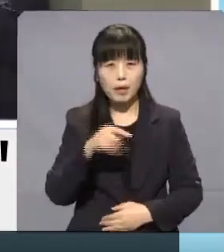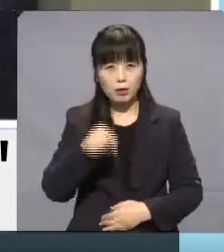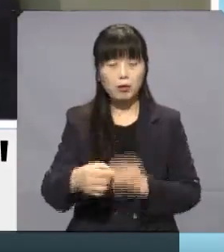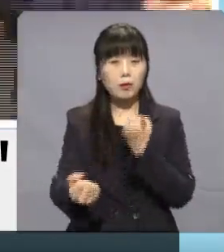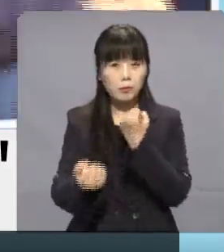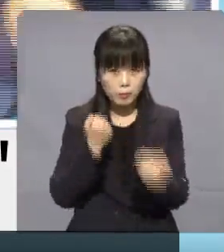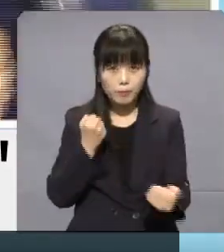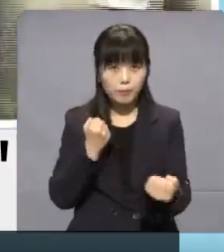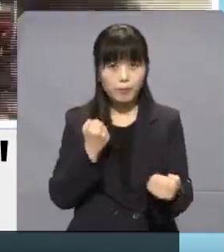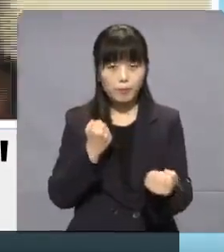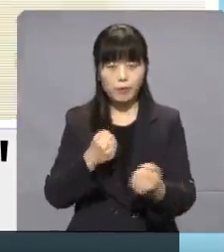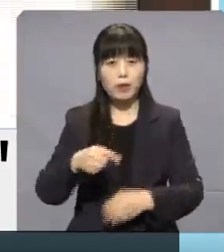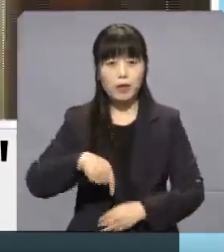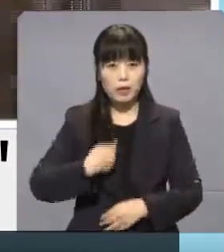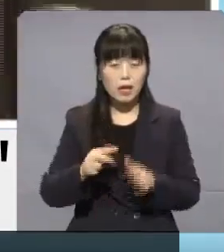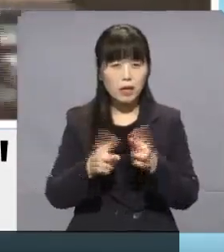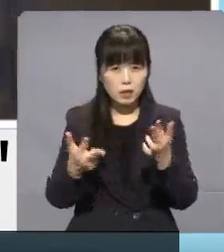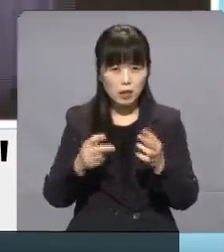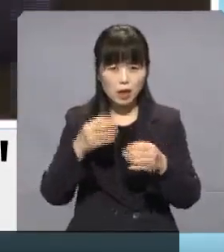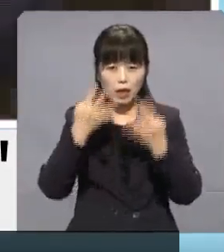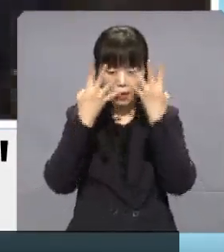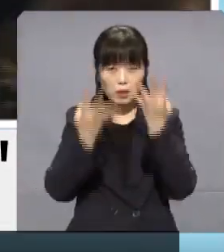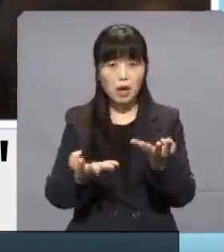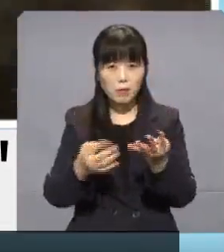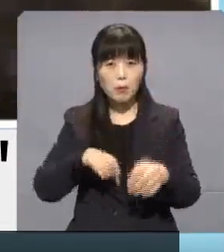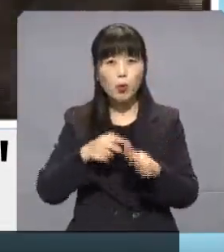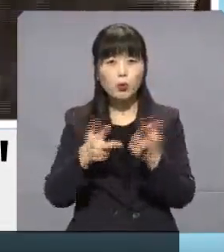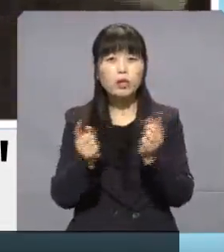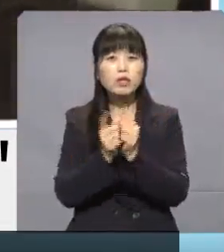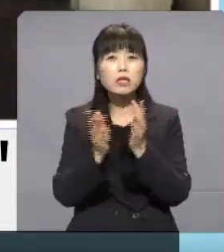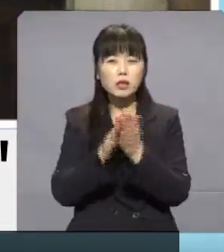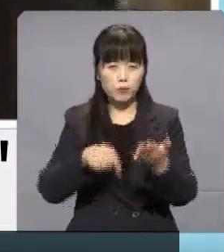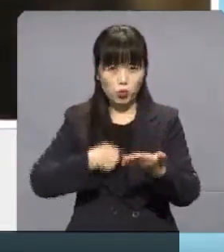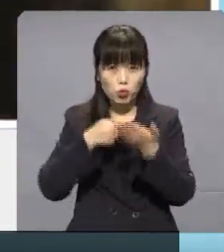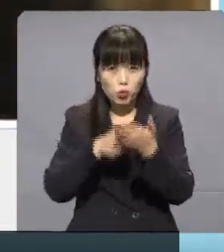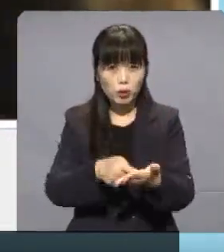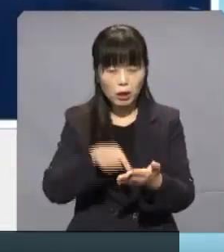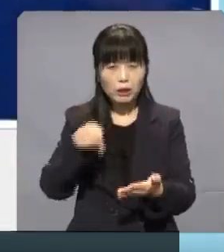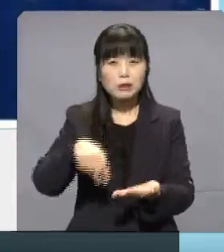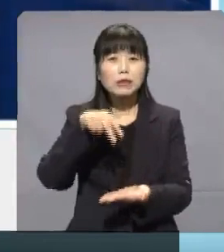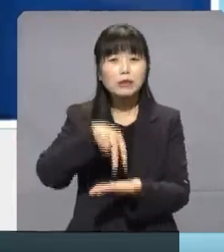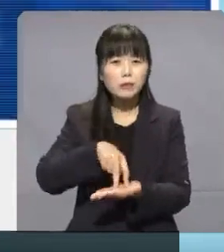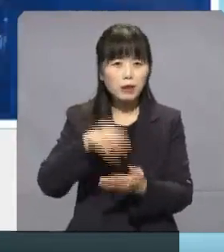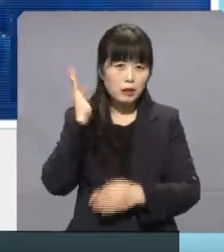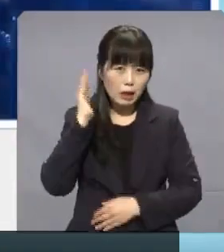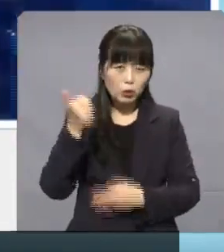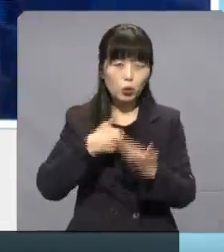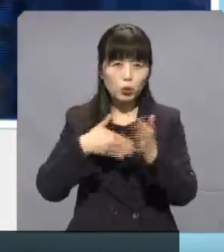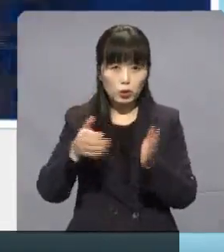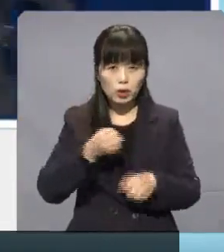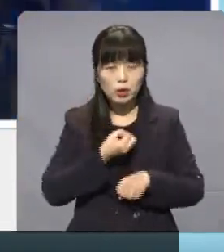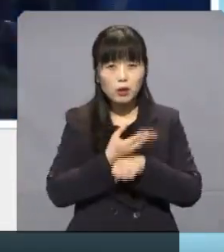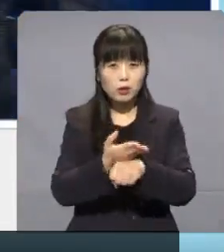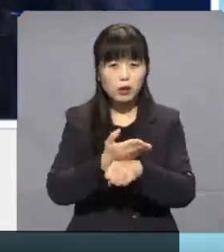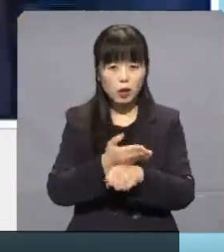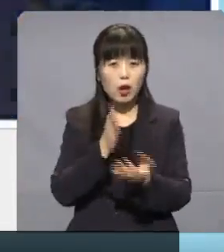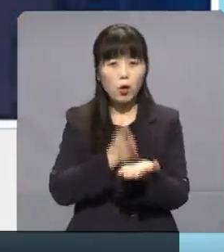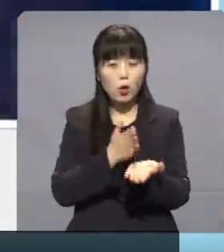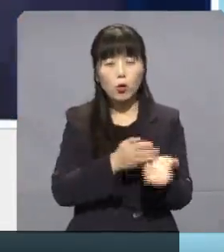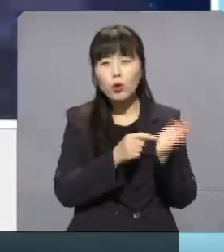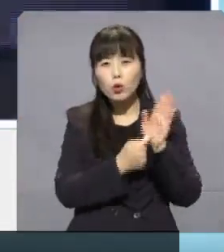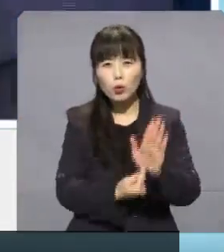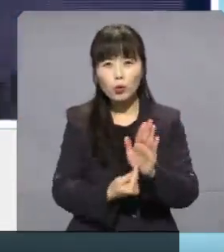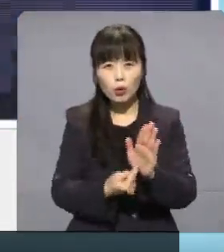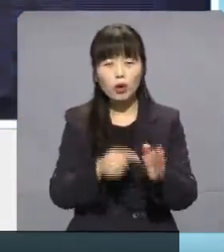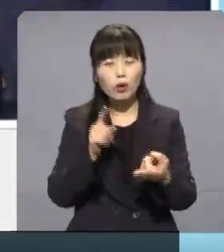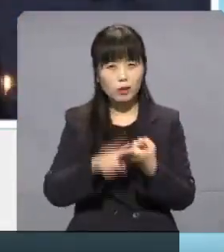그럼에도 불구하고 자신의 어떤 사면을 본인이 직접 주장하고 그 입장을 대통령실에 전달한 뒤에 언론에 공개한다는 거,